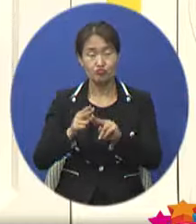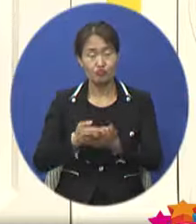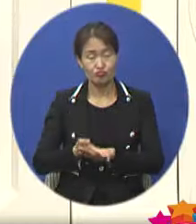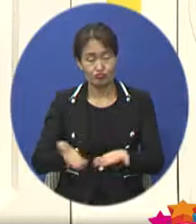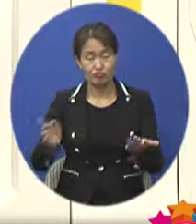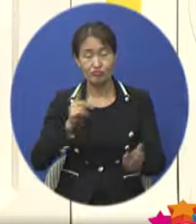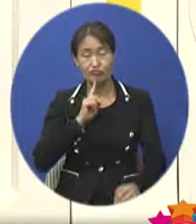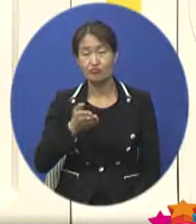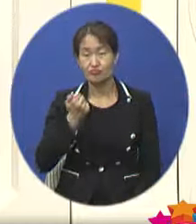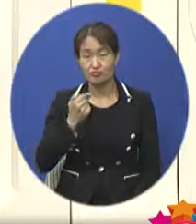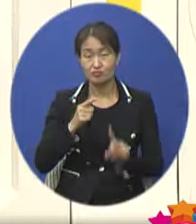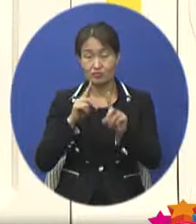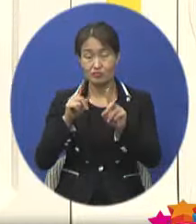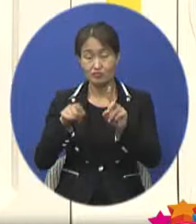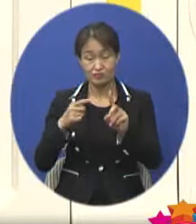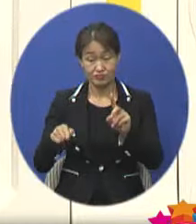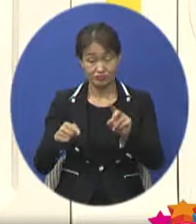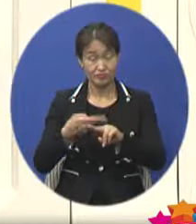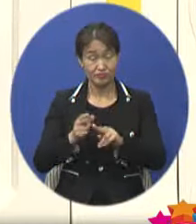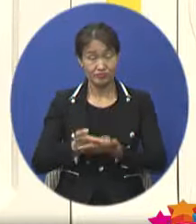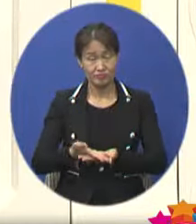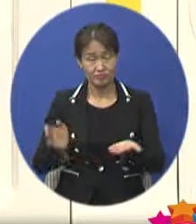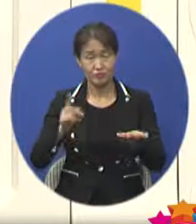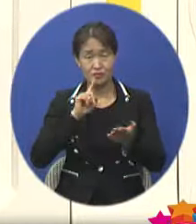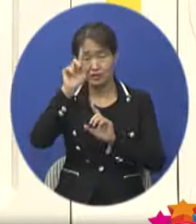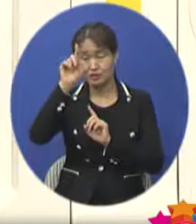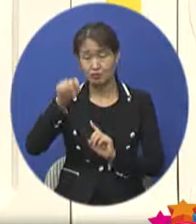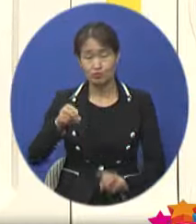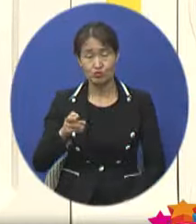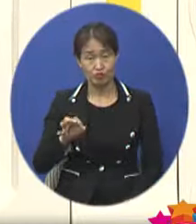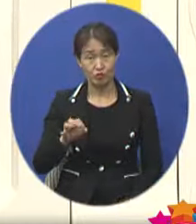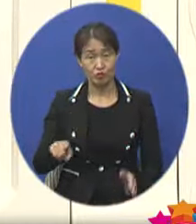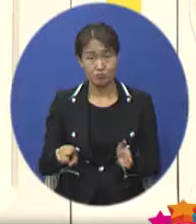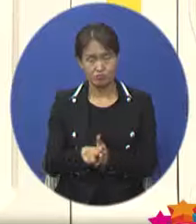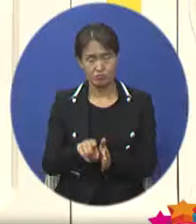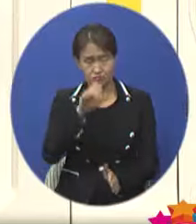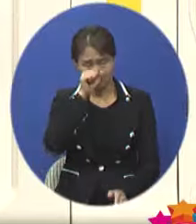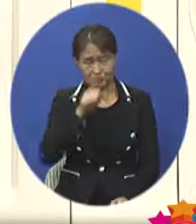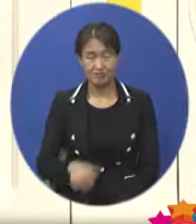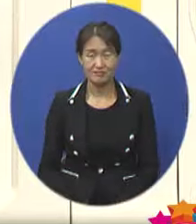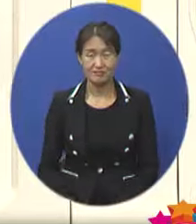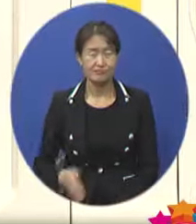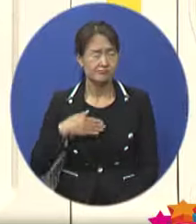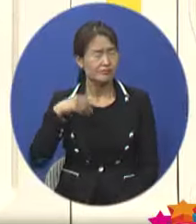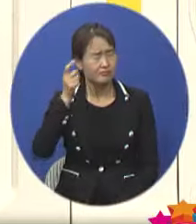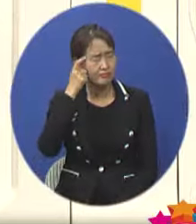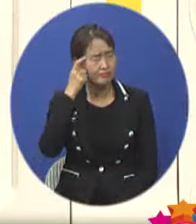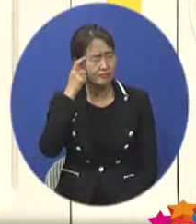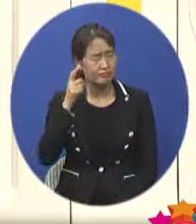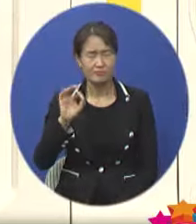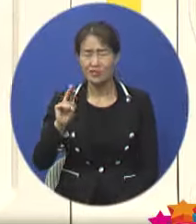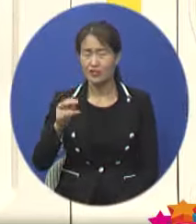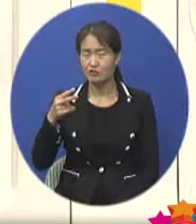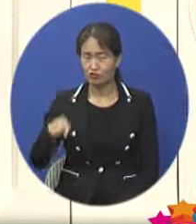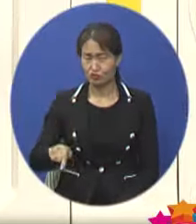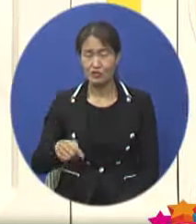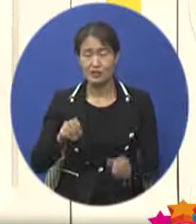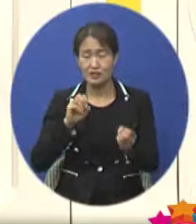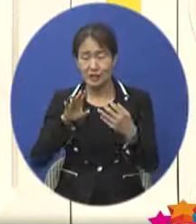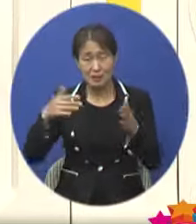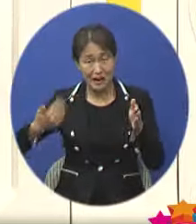하겠습니다. 네, 저 한번 네. 믿어보신 것도 괜찮아요. 괜찮죠? 예, 물론 다 아시겠지만 네. 내가 봤을 땐 분명히 앵두예요. 네. 내가 봤을 때는. 믿어보세요. 나 아직 답은 안